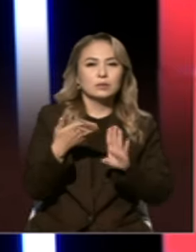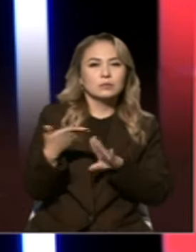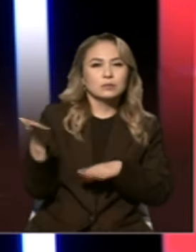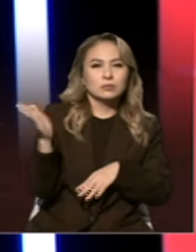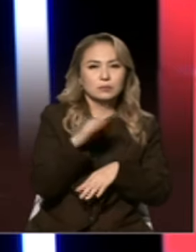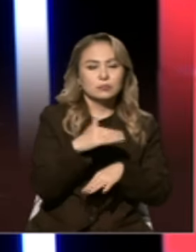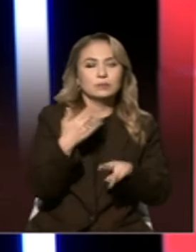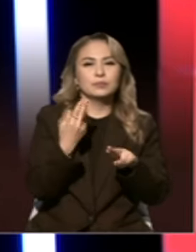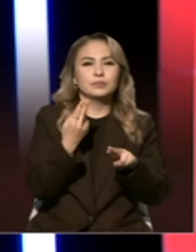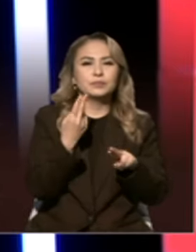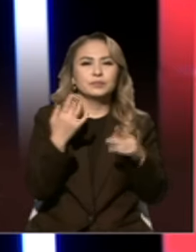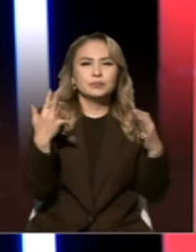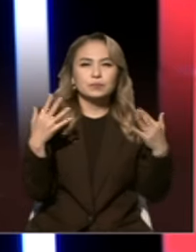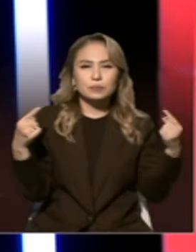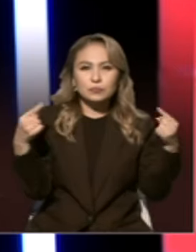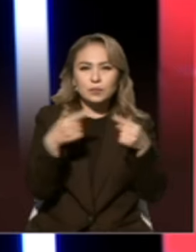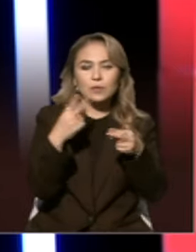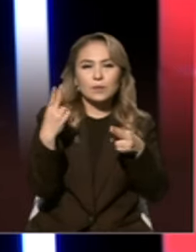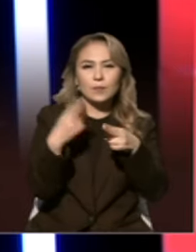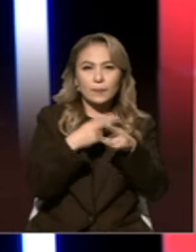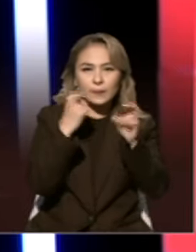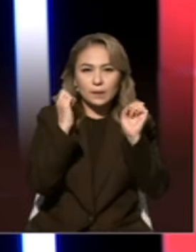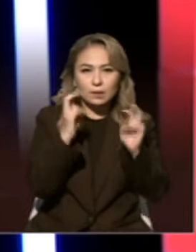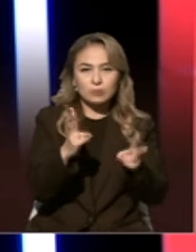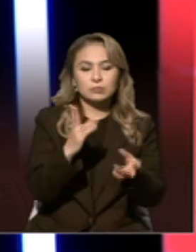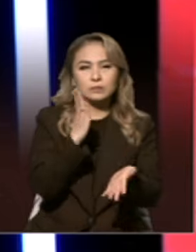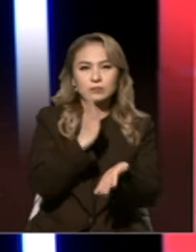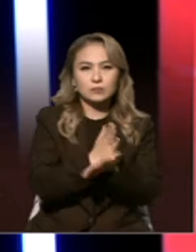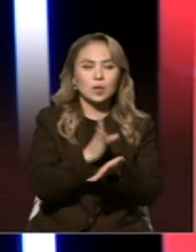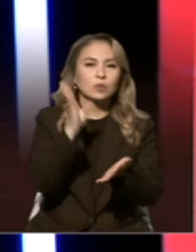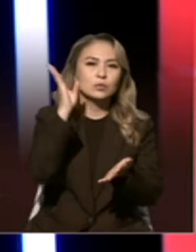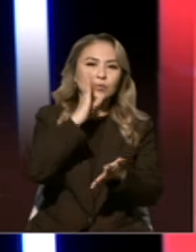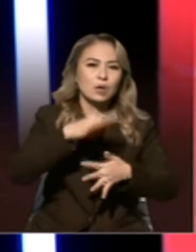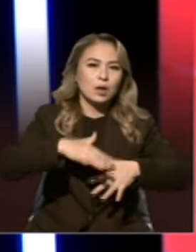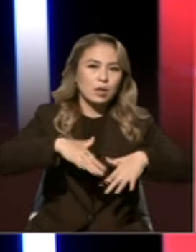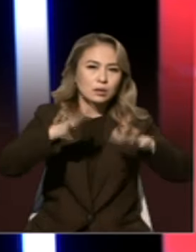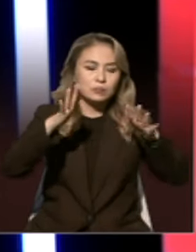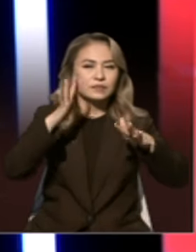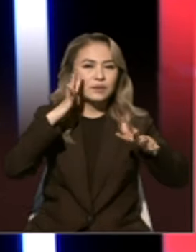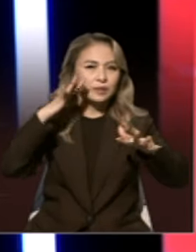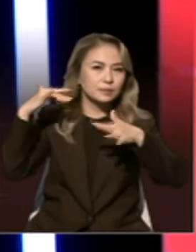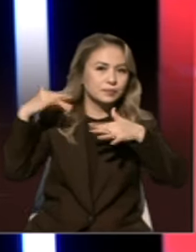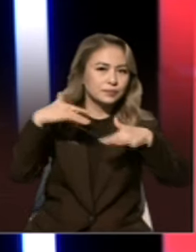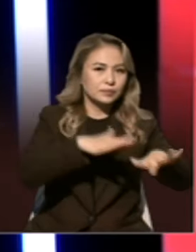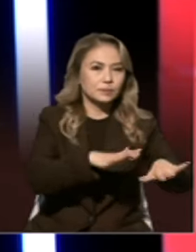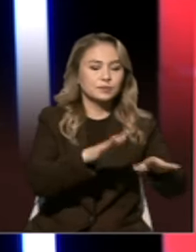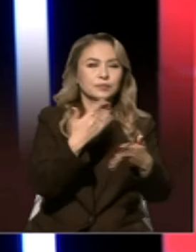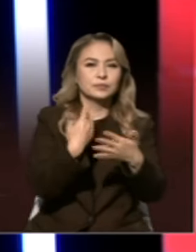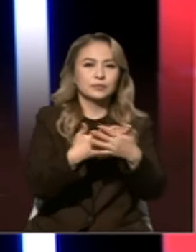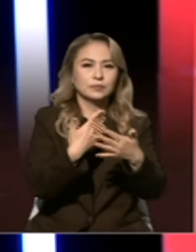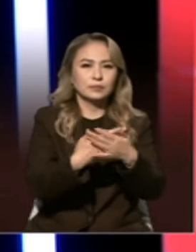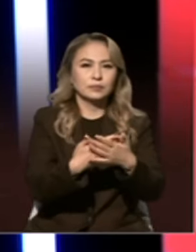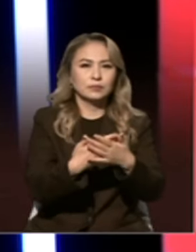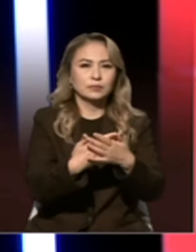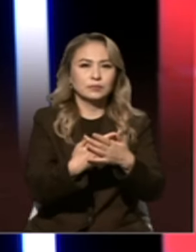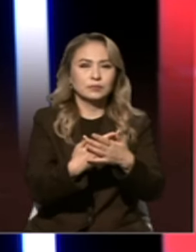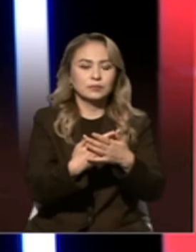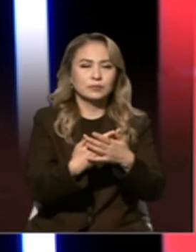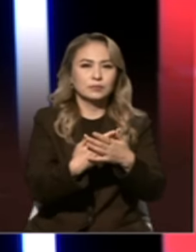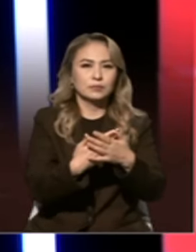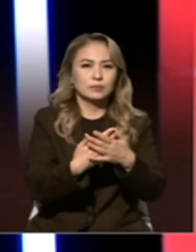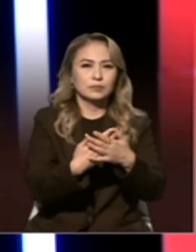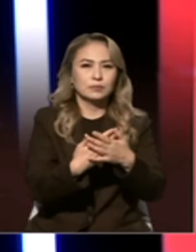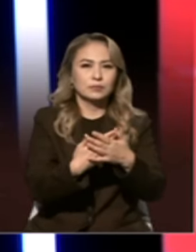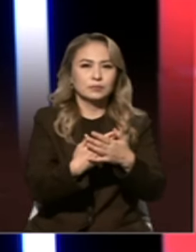Бұл қаншалықты қауіпсіз су алған үй, су шайған үй. Ертең ол үй мысалға